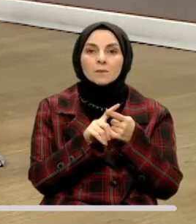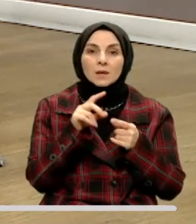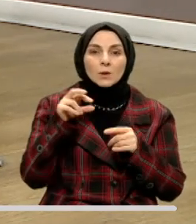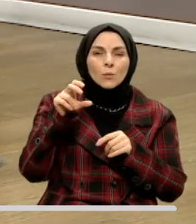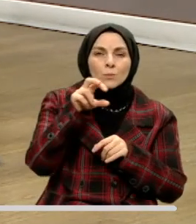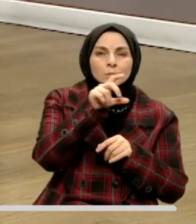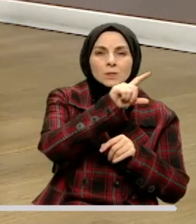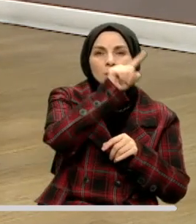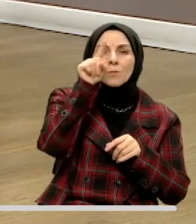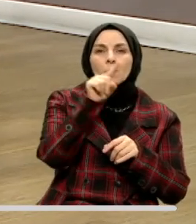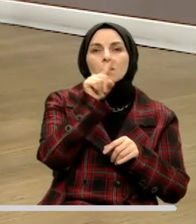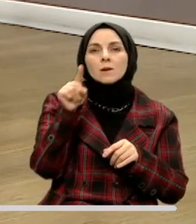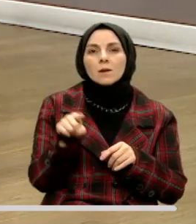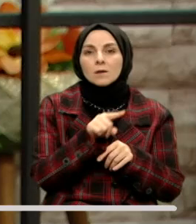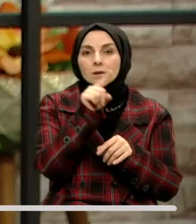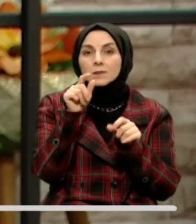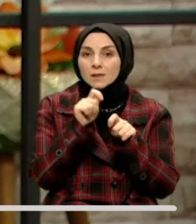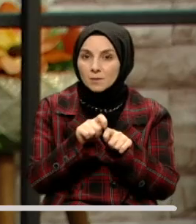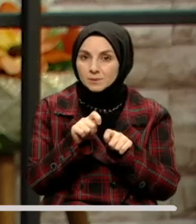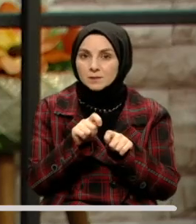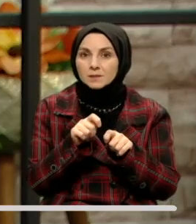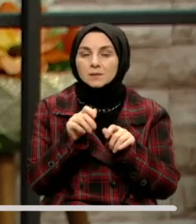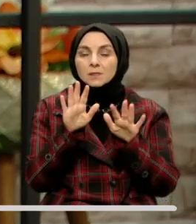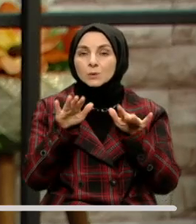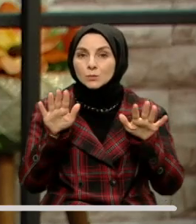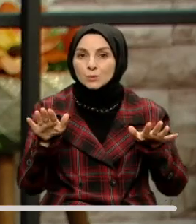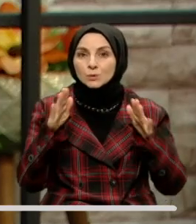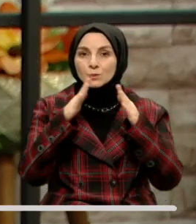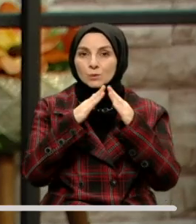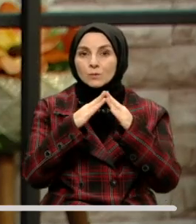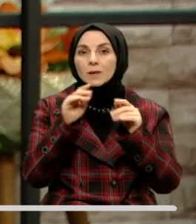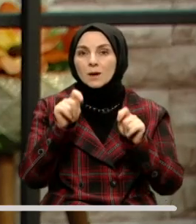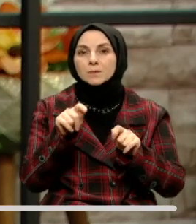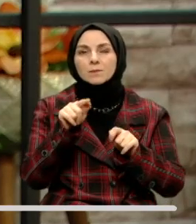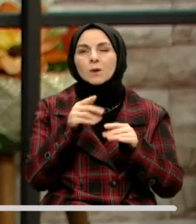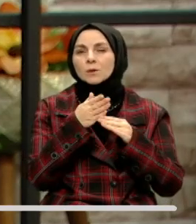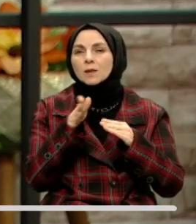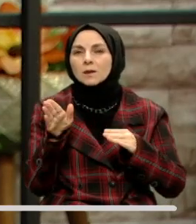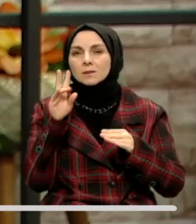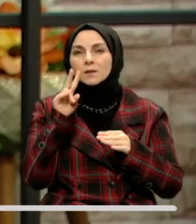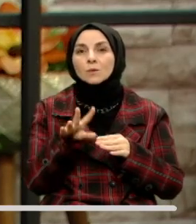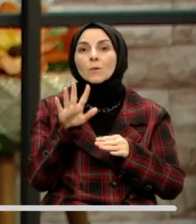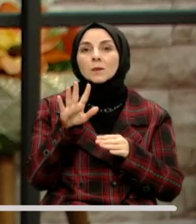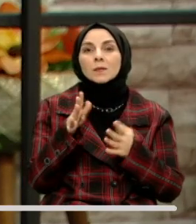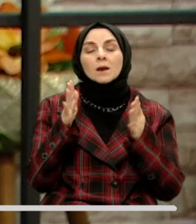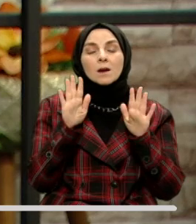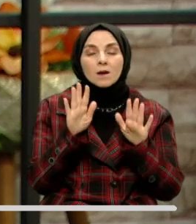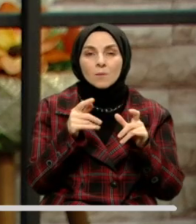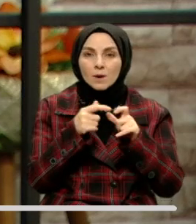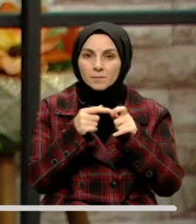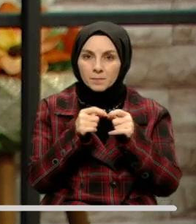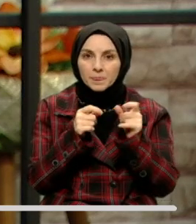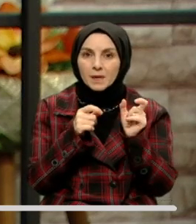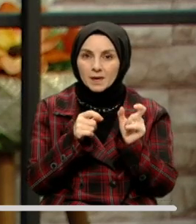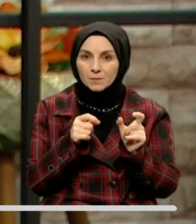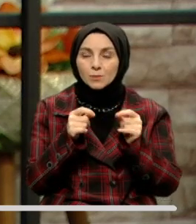yuva yaptı ve oradan ayrıldılar, görmediler. Ama Ebu Bekir, insanız tabii ki, fıtrat